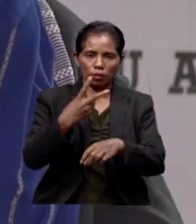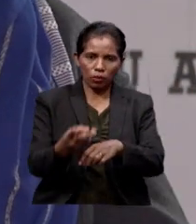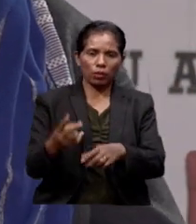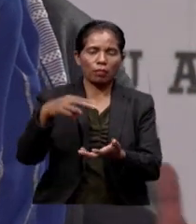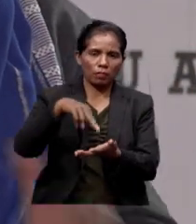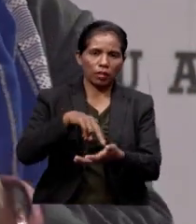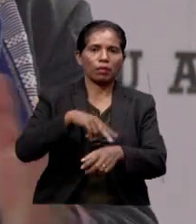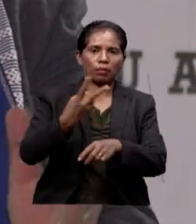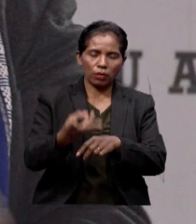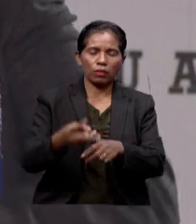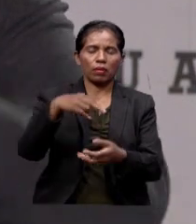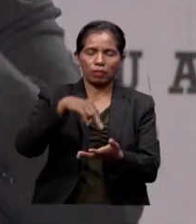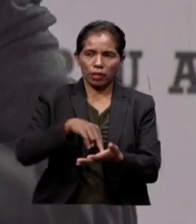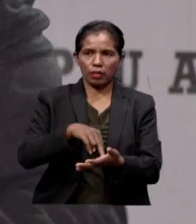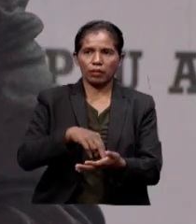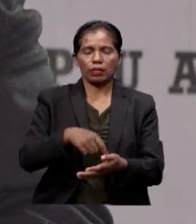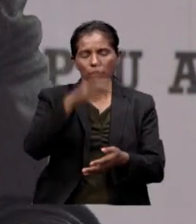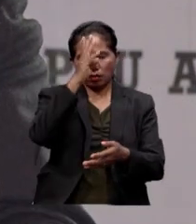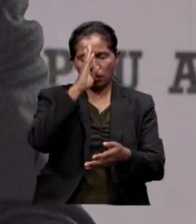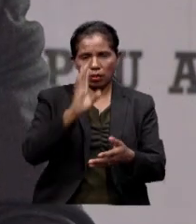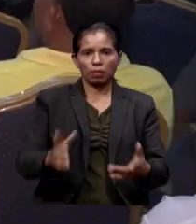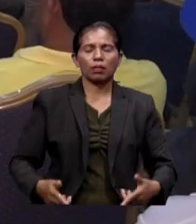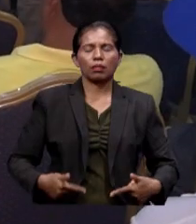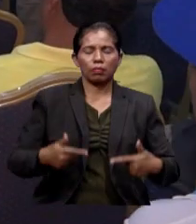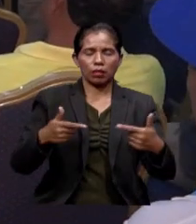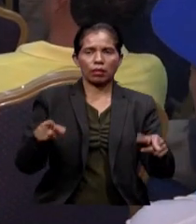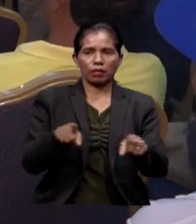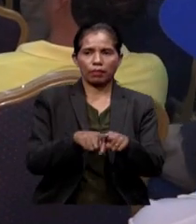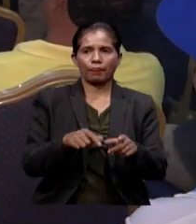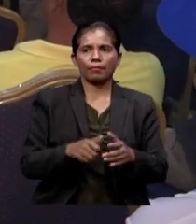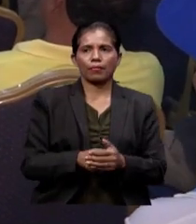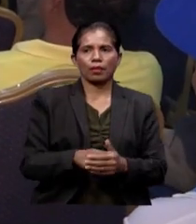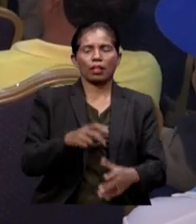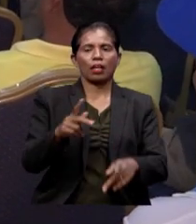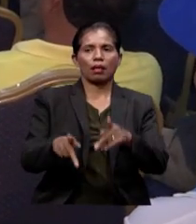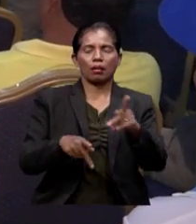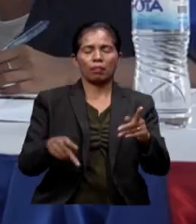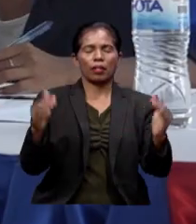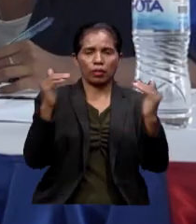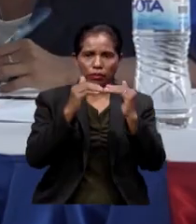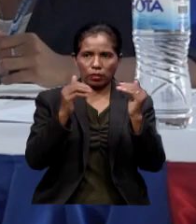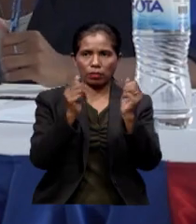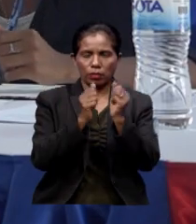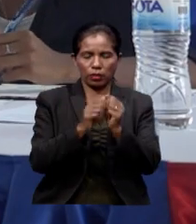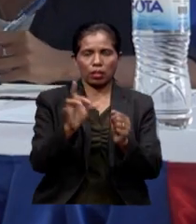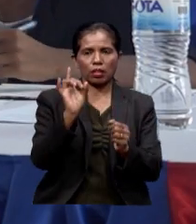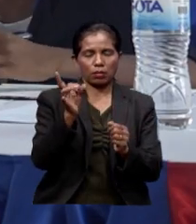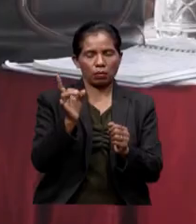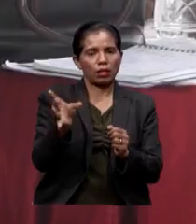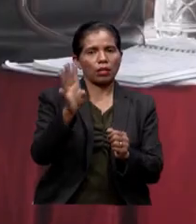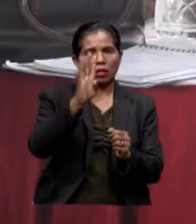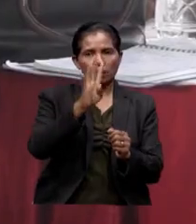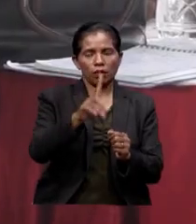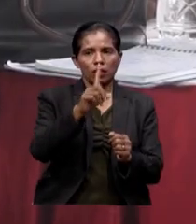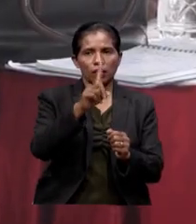bangun fali. Normal, e vida mores nem mutança. Congressista nebe tuir conferência ne ha mutu kuala nulu resinghat no